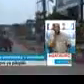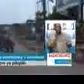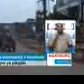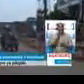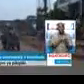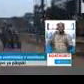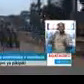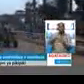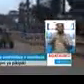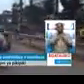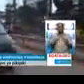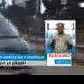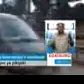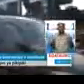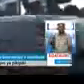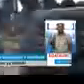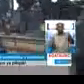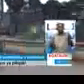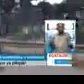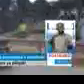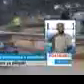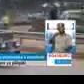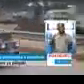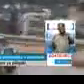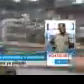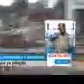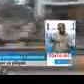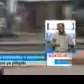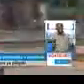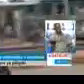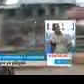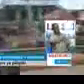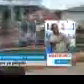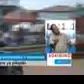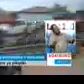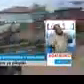batudde n'abeetoolooza enkulungo y'e Busega ekibasanyudde.